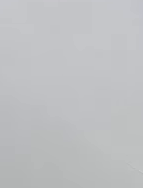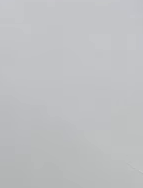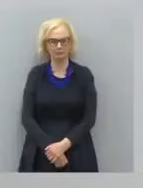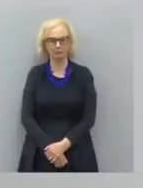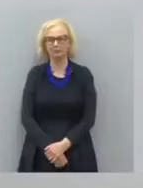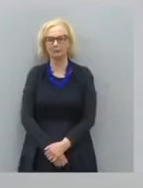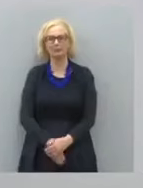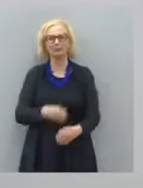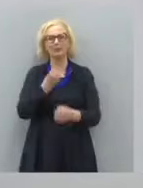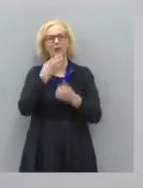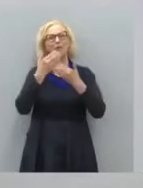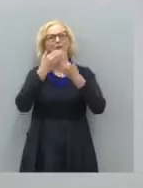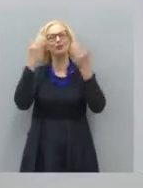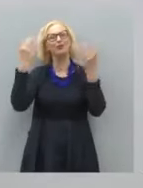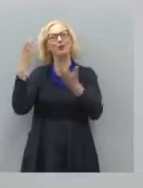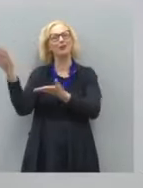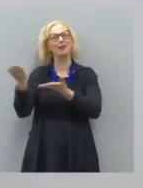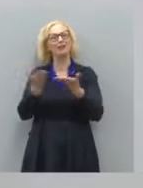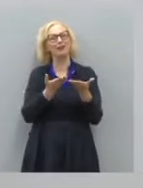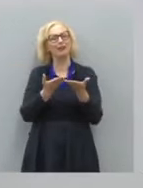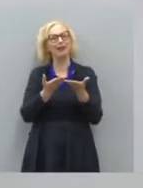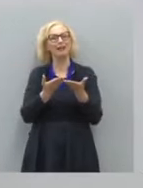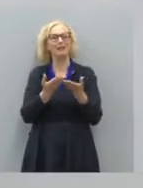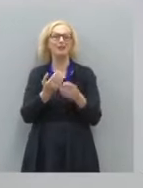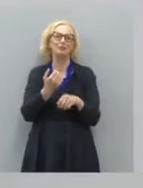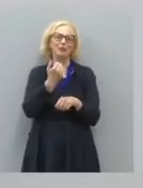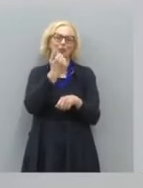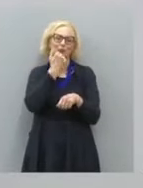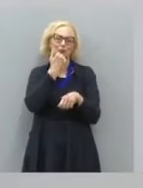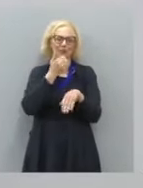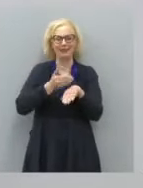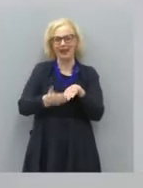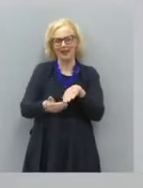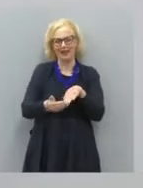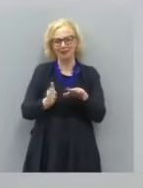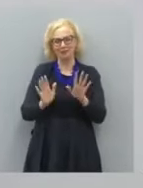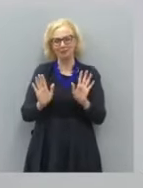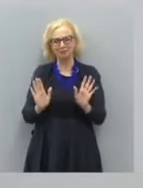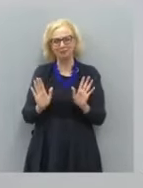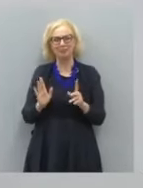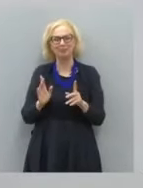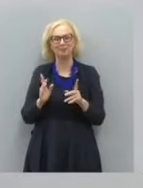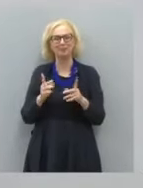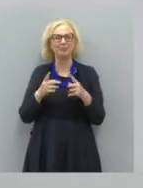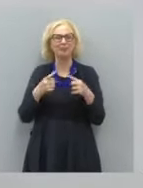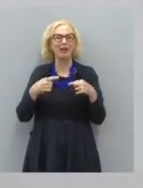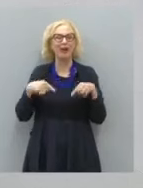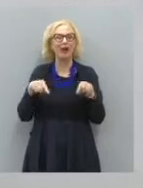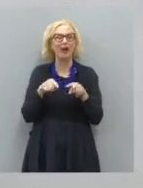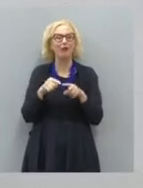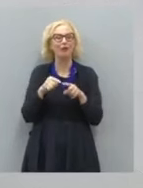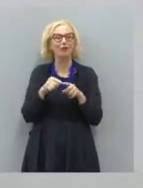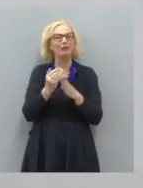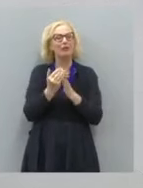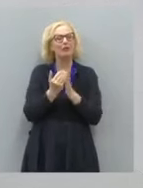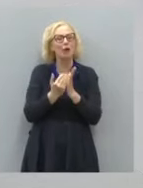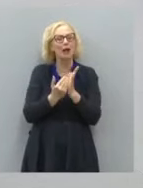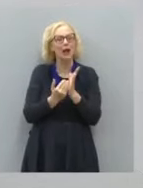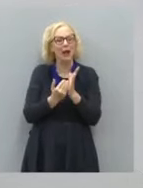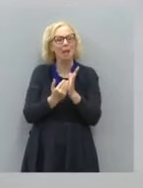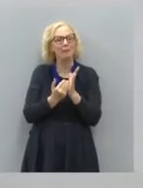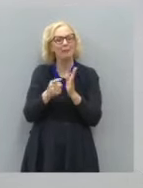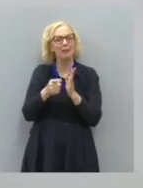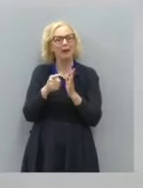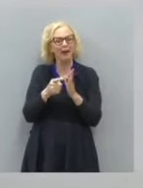buongiorno bene ritrovati ci scusiamo del ritardo ci stiamo intrufolando nell'agenda piuttosto fitta dal